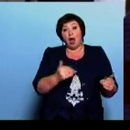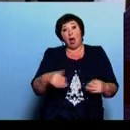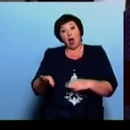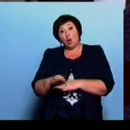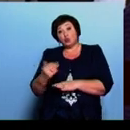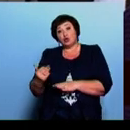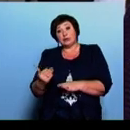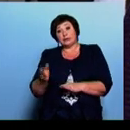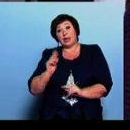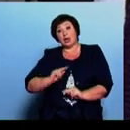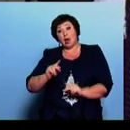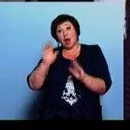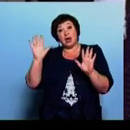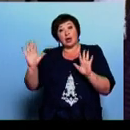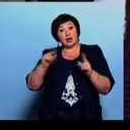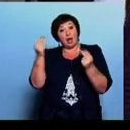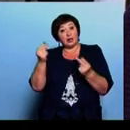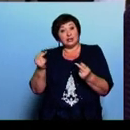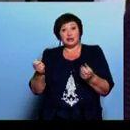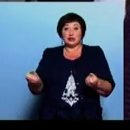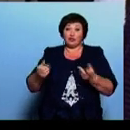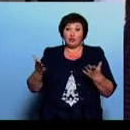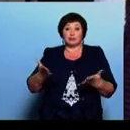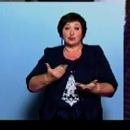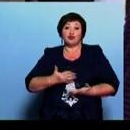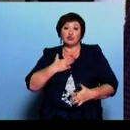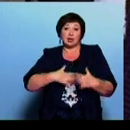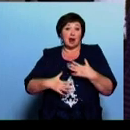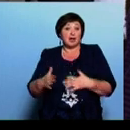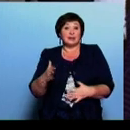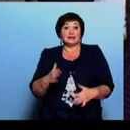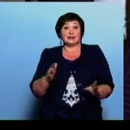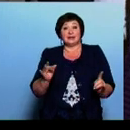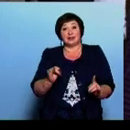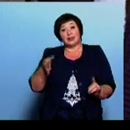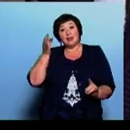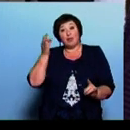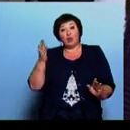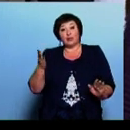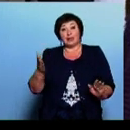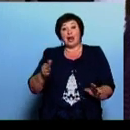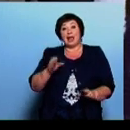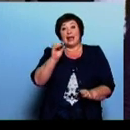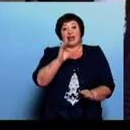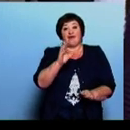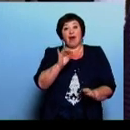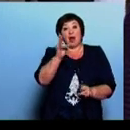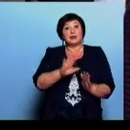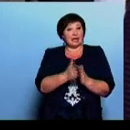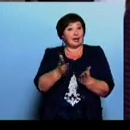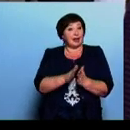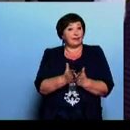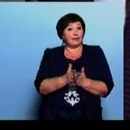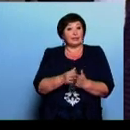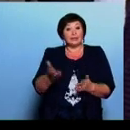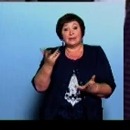работы светлые и жизнерадостные, наполненные любовью вот именно этого Евангелия. Они цветные.